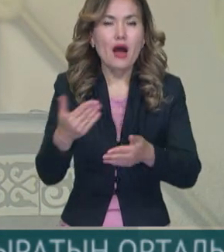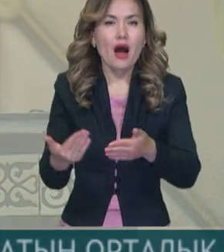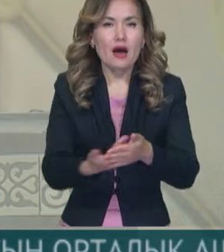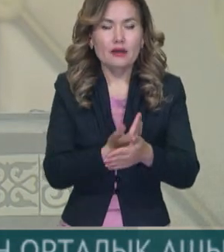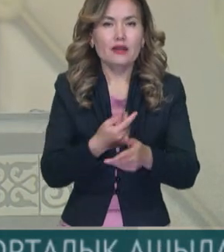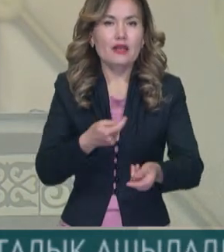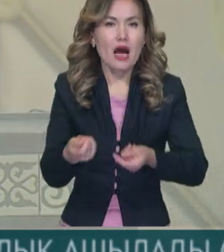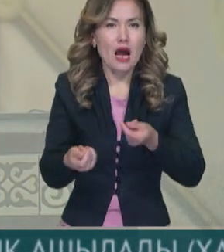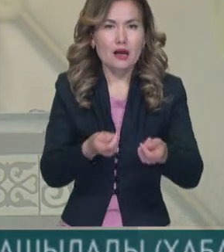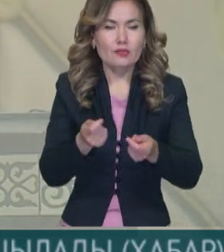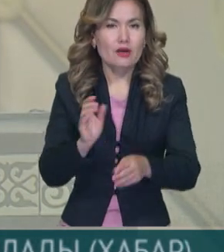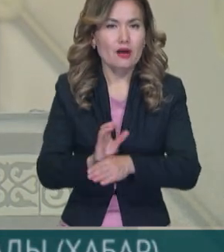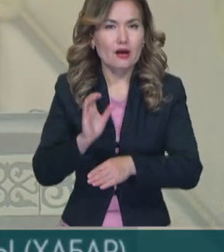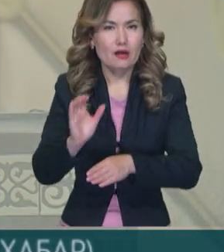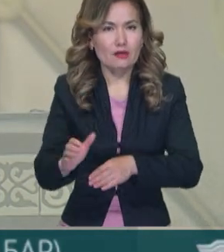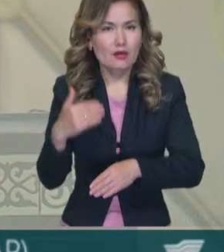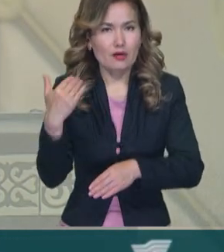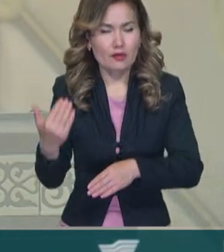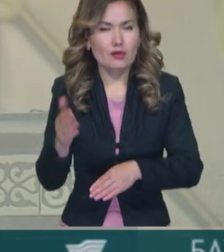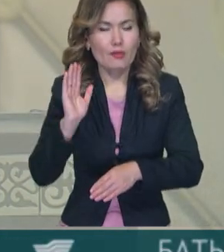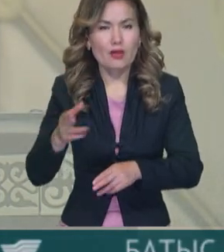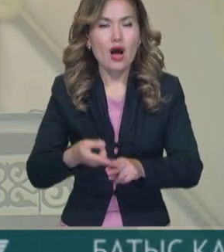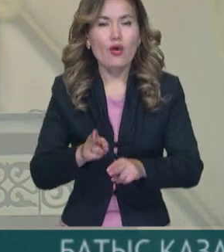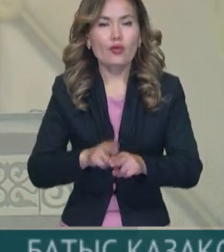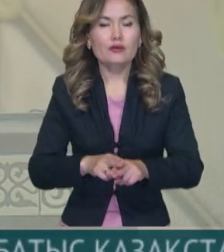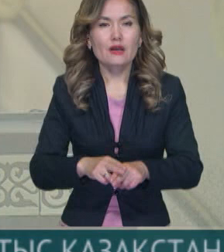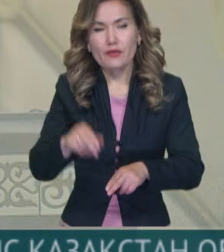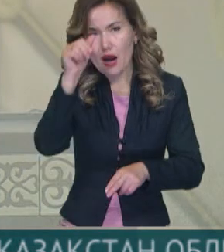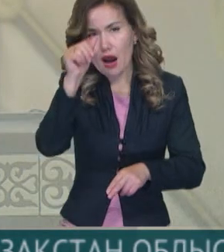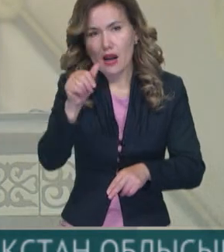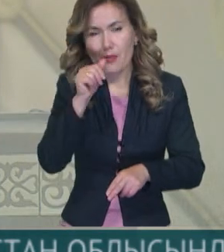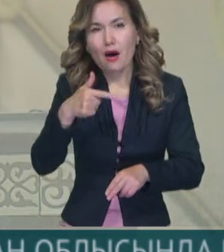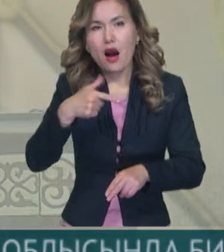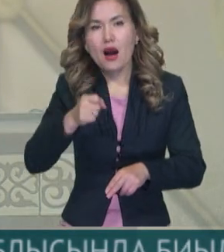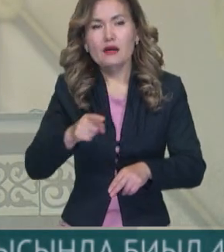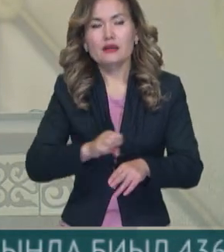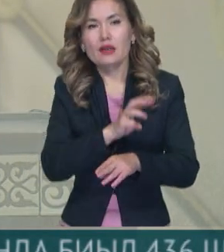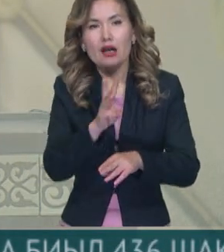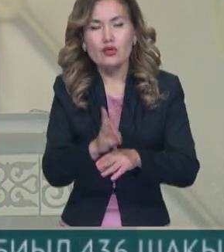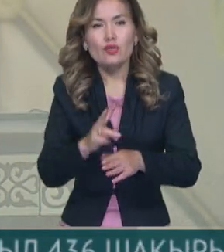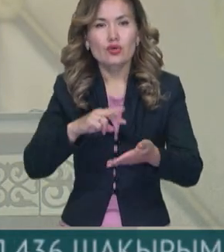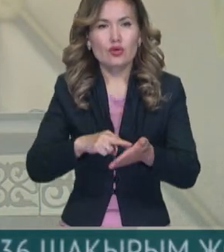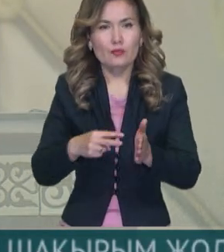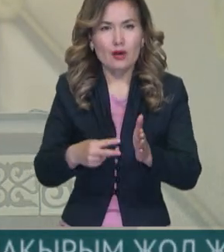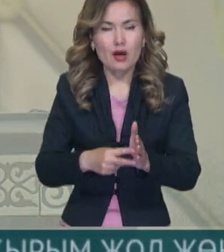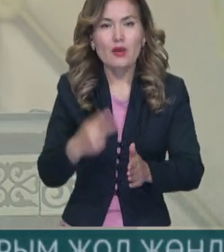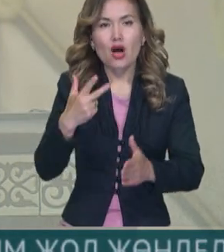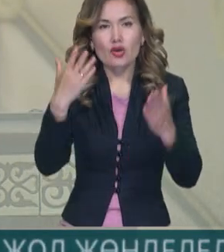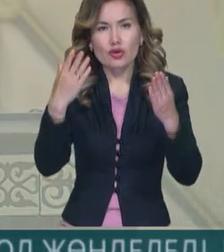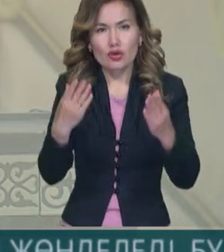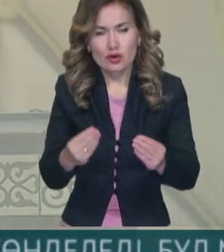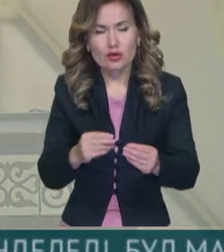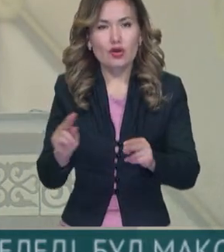жолдайды. Әкімшілік бұл түзетілген айлық газ тарату жоспарын 3 күннің ішінде